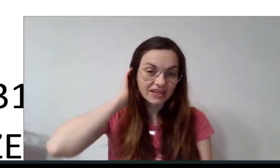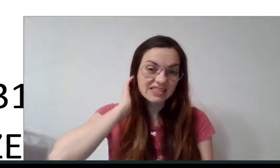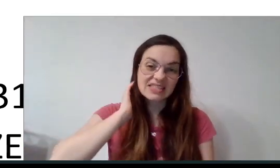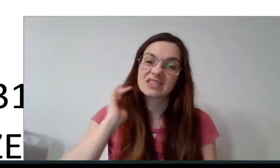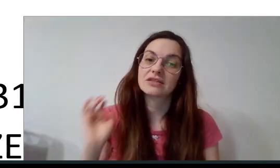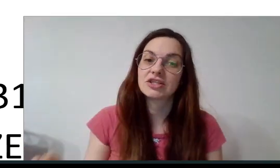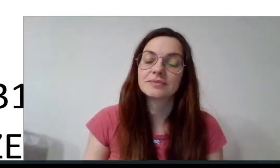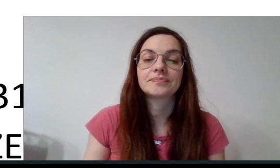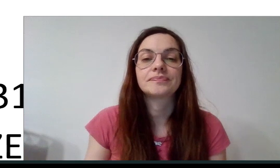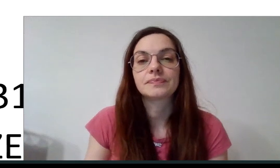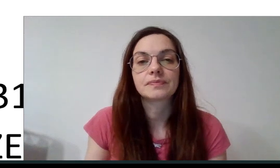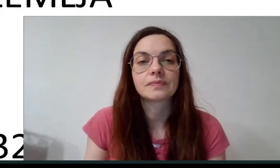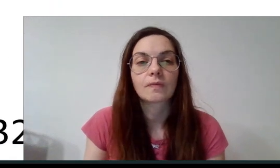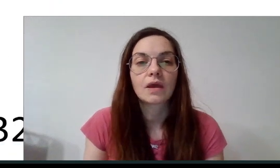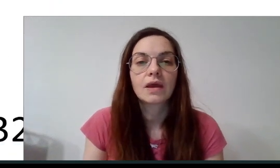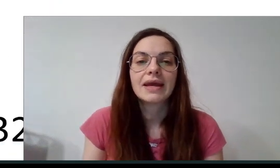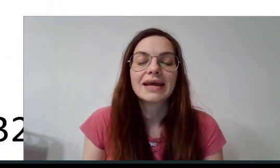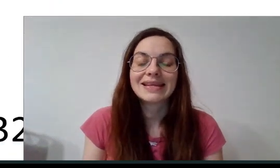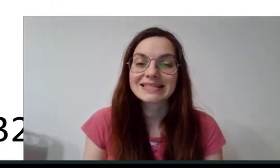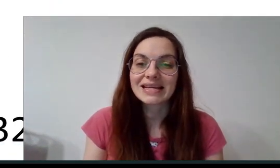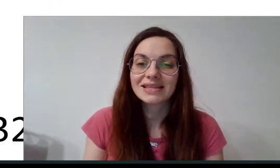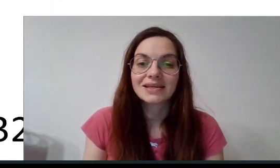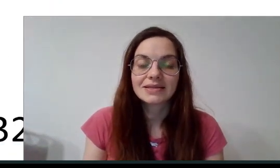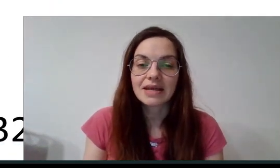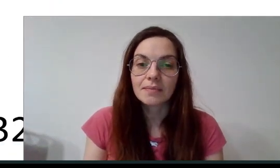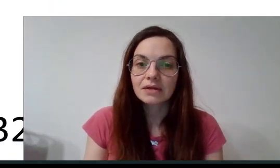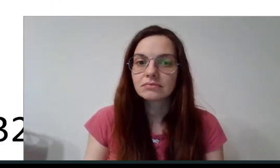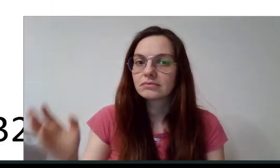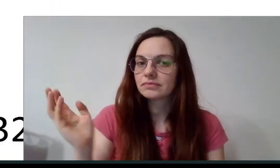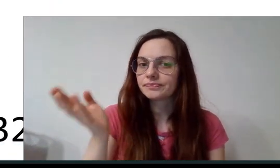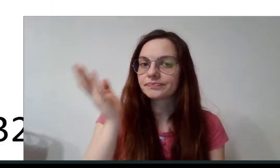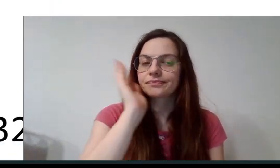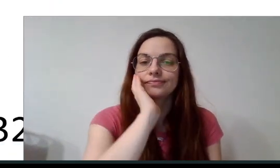Nichts, ništa. Das Land, zemlja.